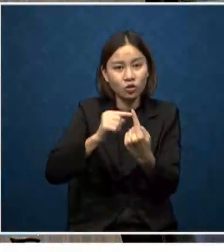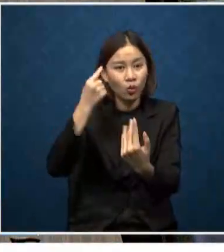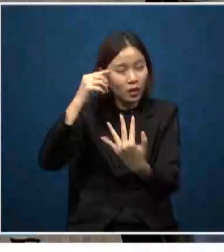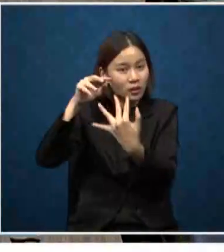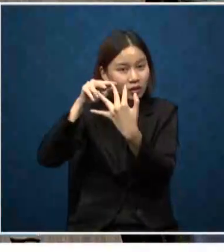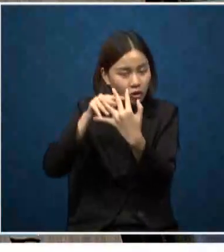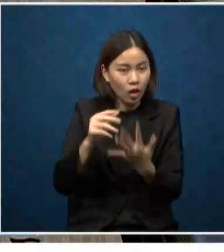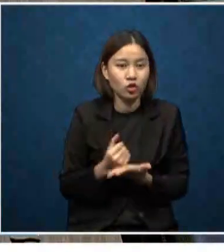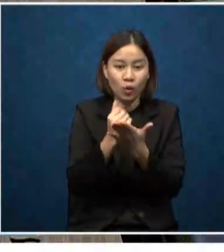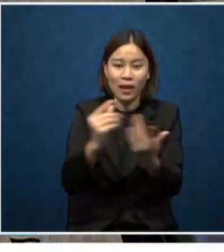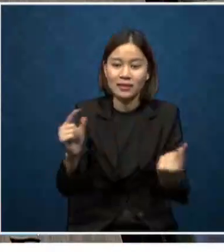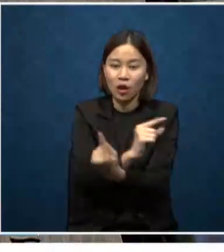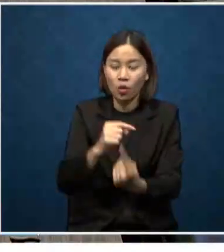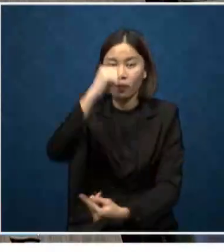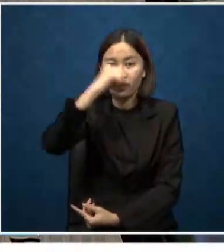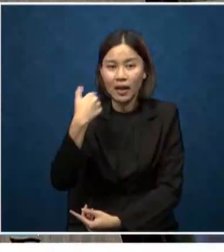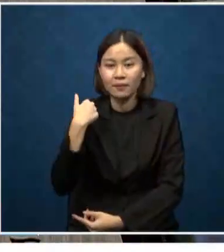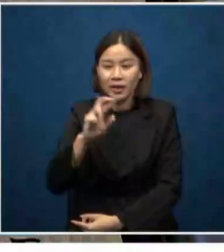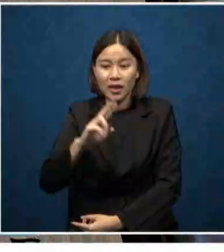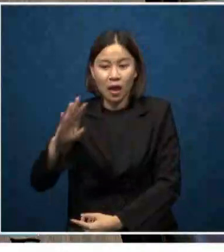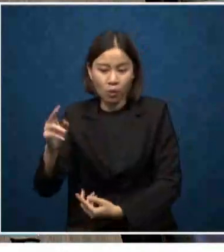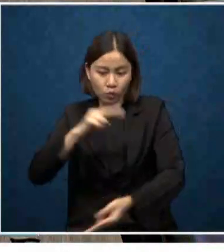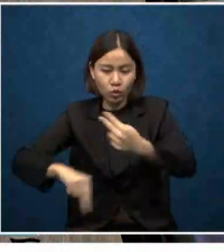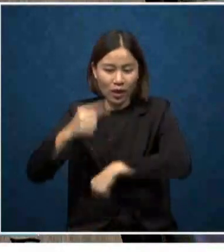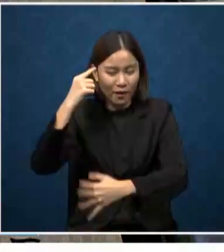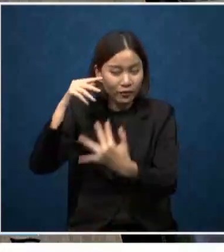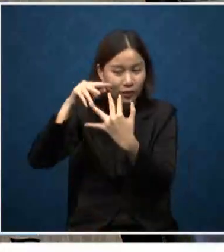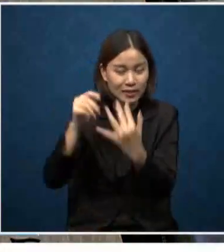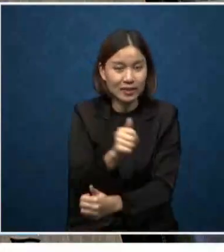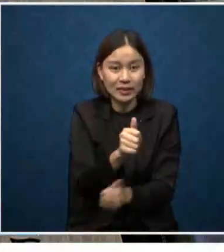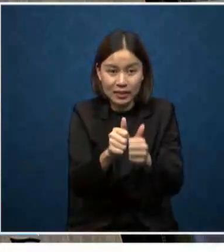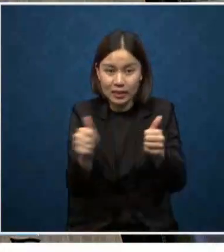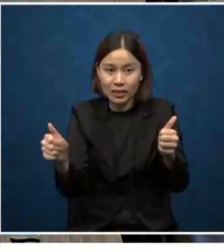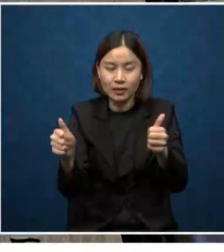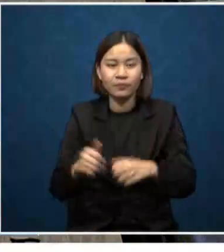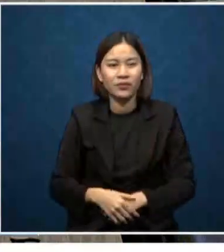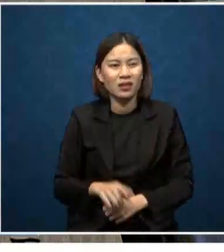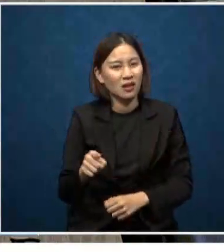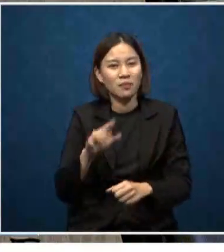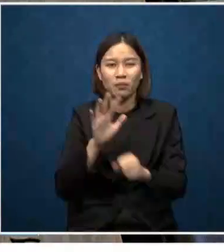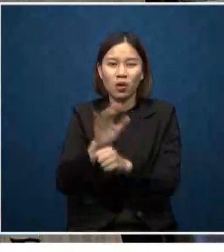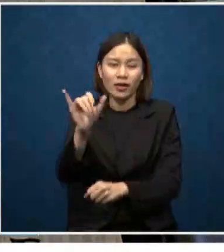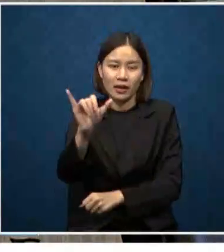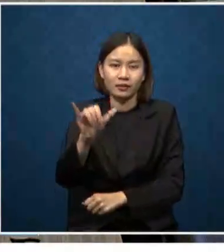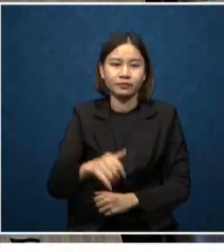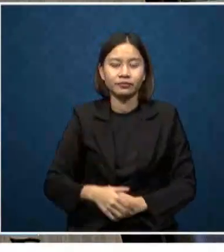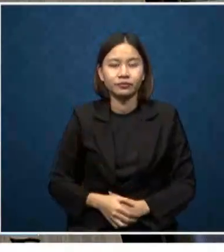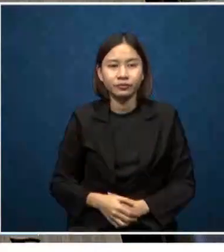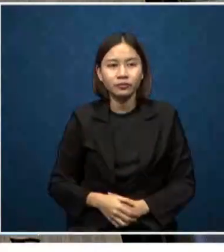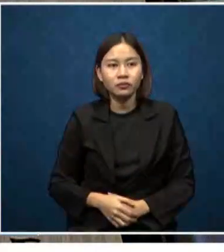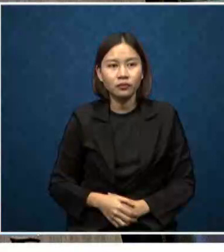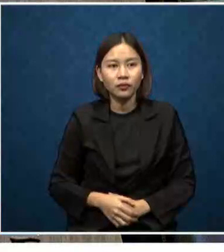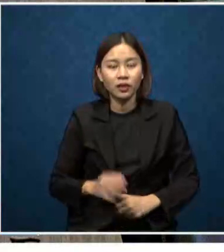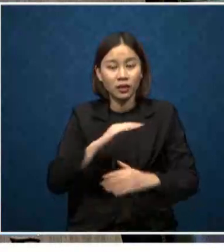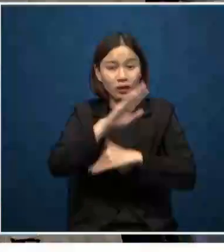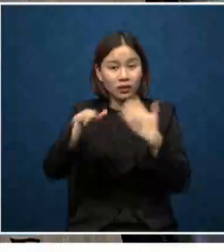จิตสร้างสังคมไทยมีระบบดูแลสุขภาวะทางจิตที่ดีเท่านี้ยังไม่พอครับสิ่งนี้เป็น